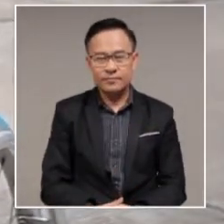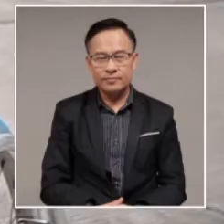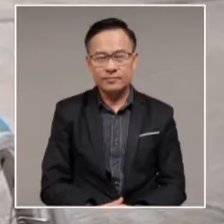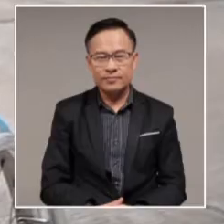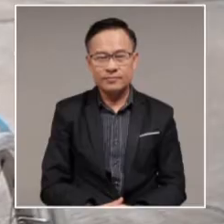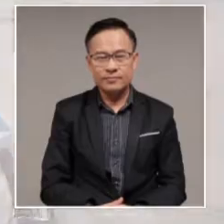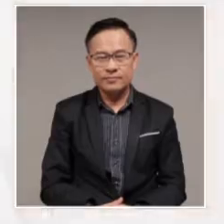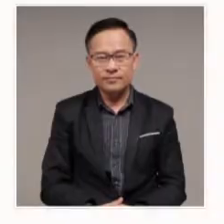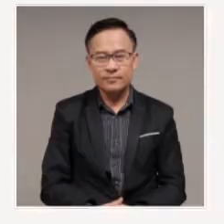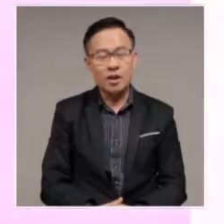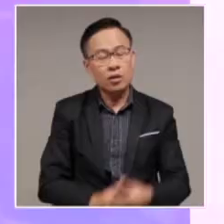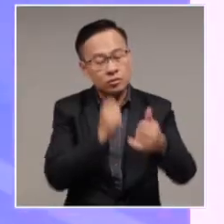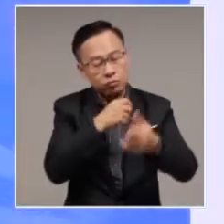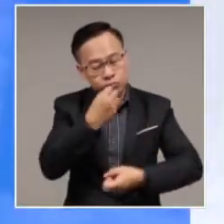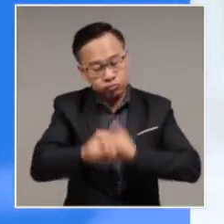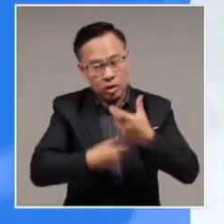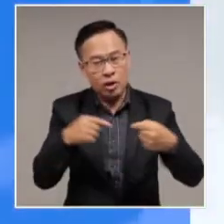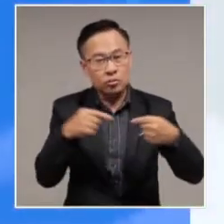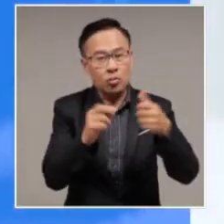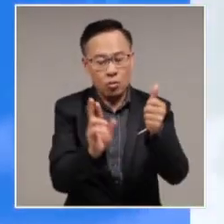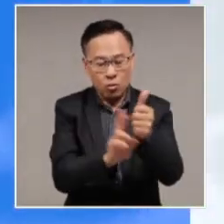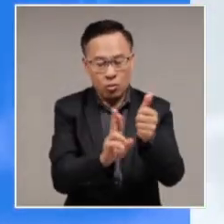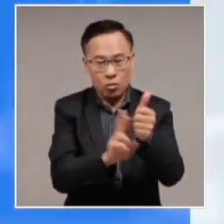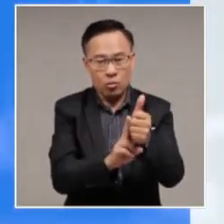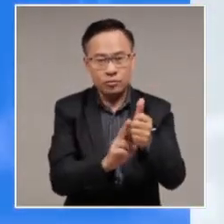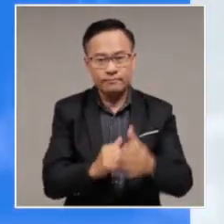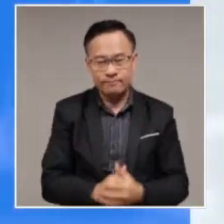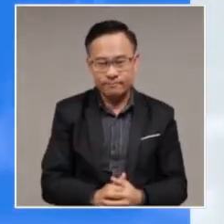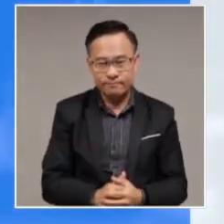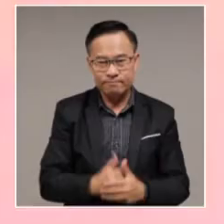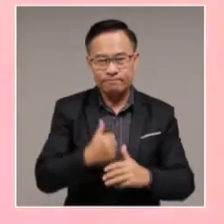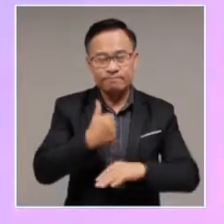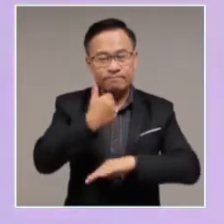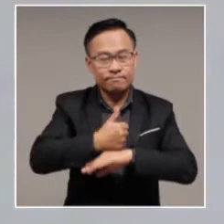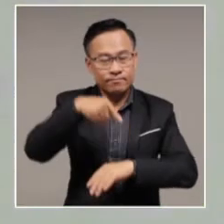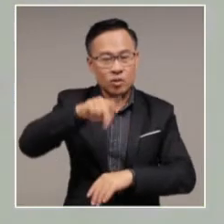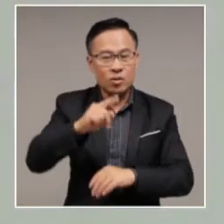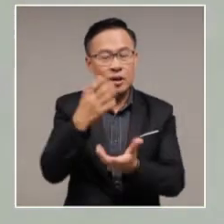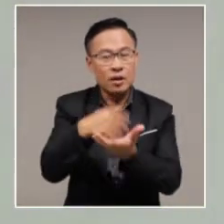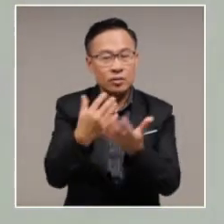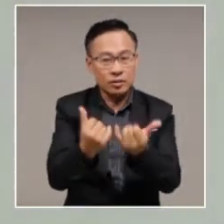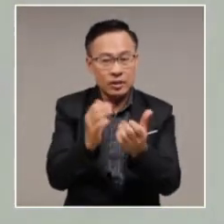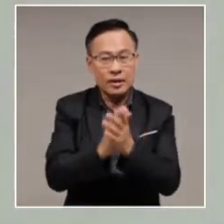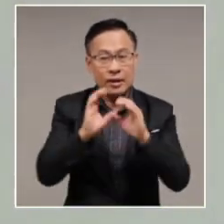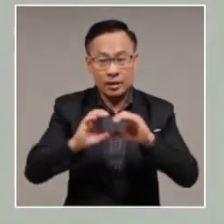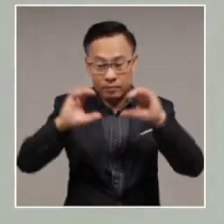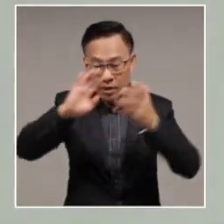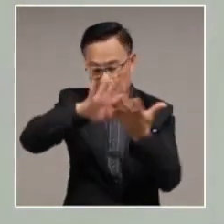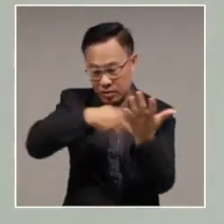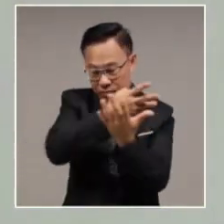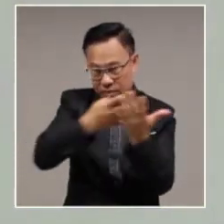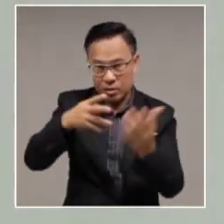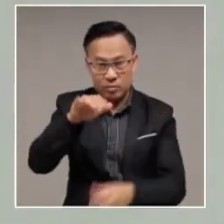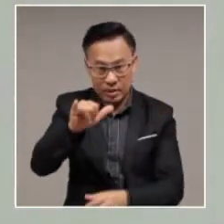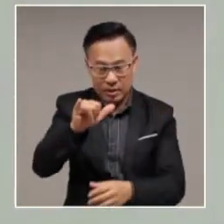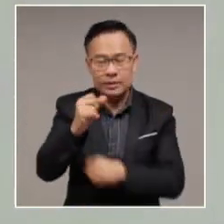ามมาแสงขาวสัมภาษณ์คุณอนิราธินนท์ รัฐบาลนะคะตอนนี้เราใช้แผ